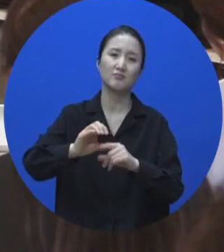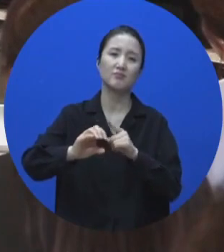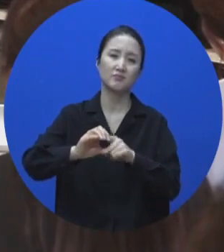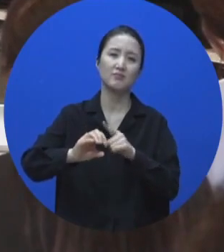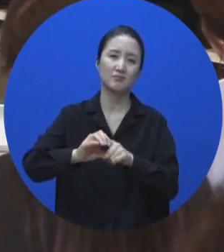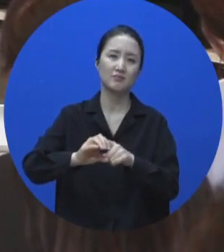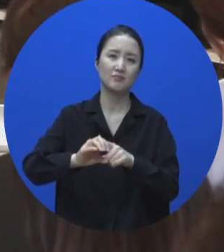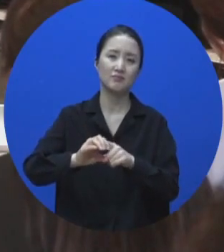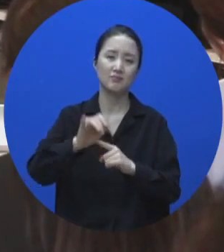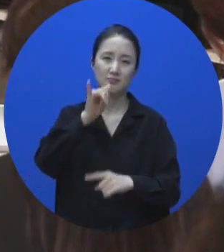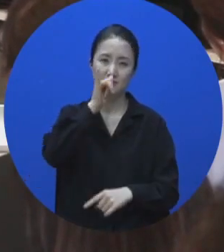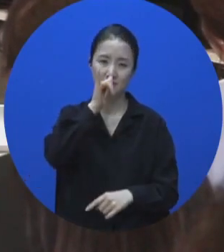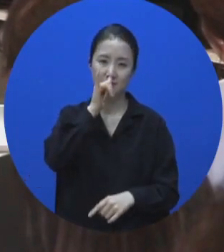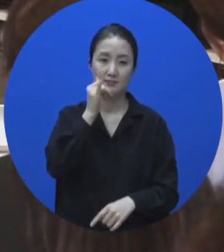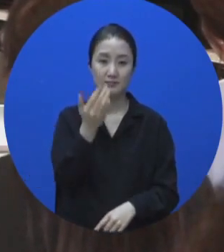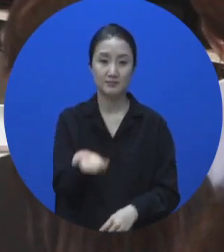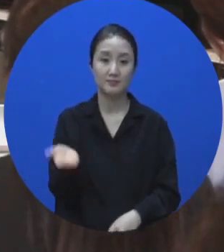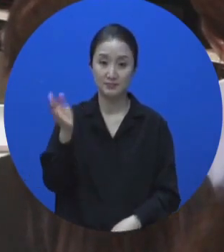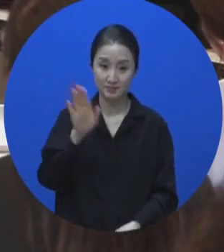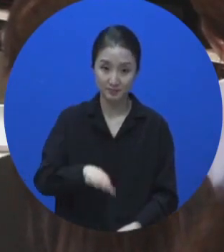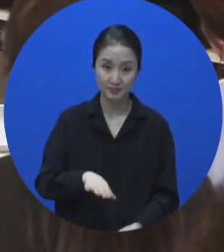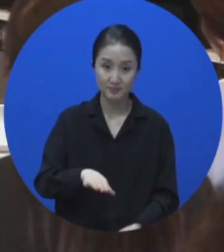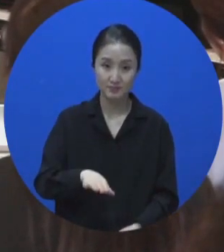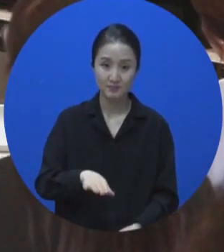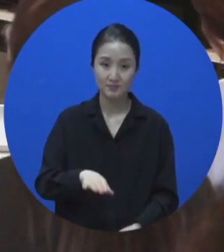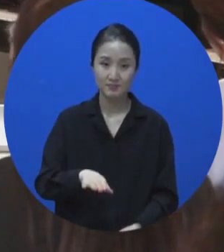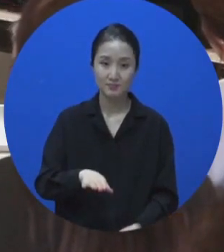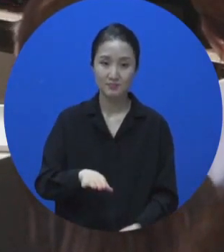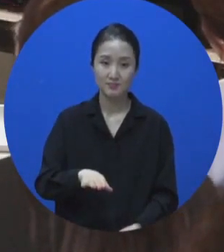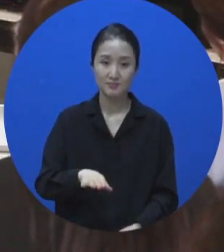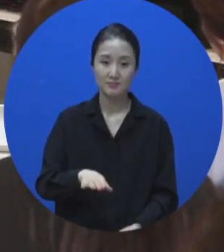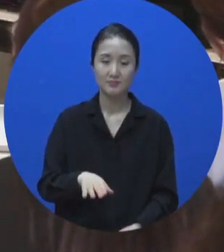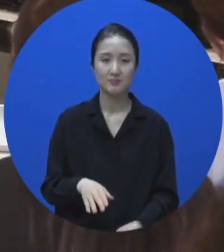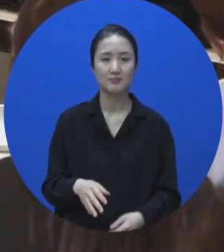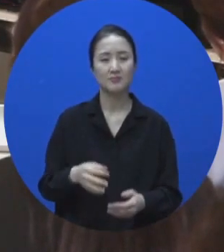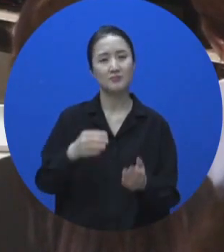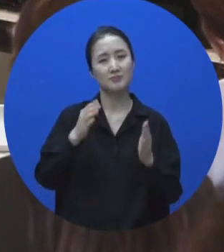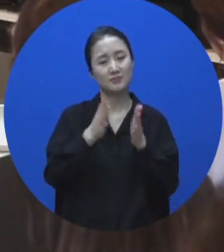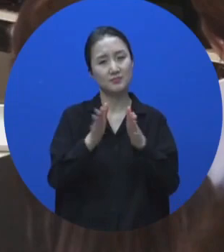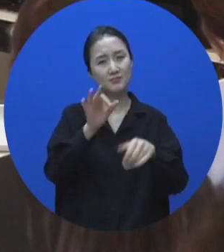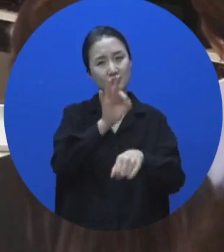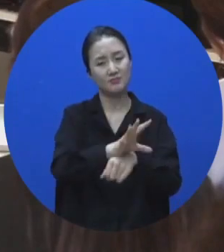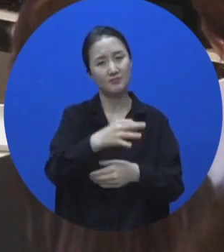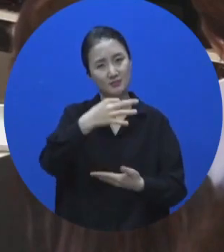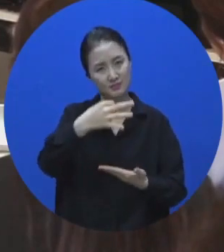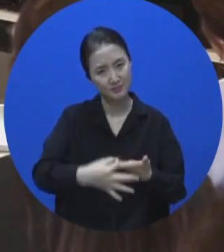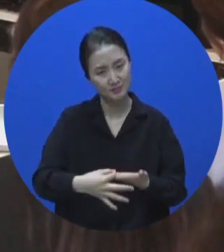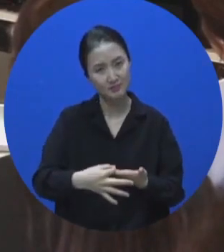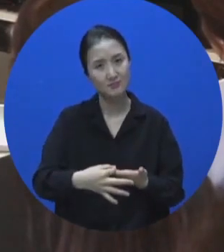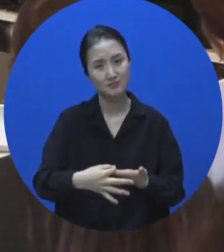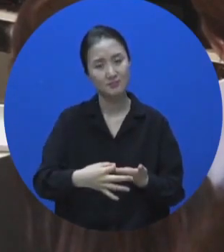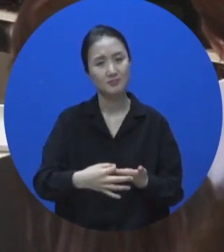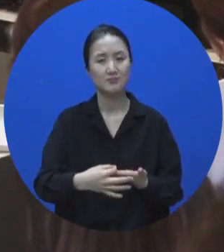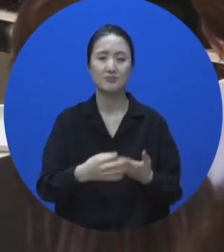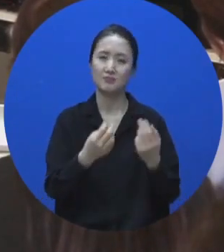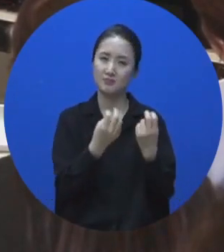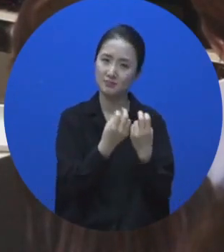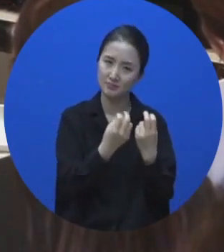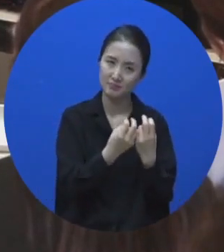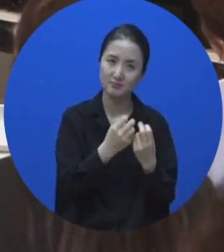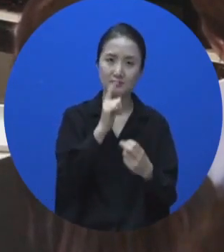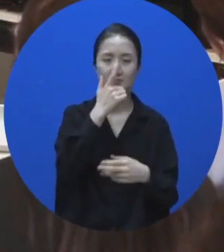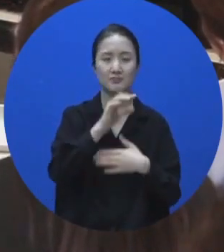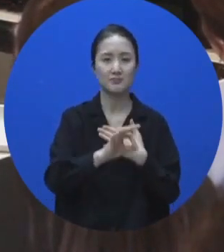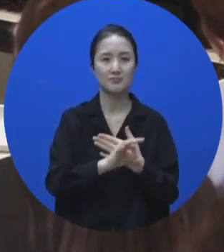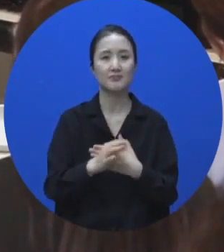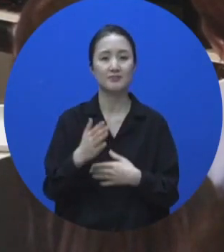내는 웃돈을 내는 프리미엄 이라는 걸 내게 됩니다 그렇지만 우리가 싸게 사는 방법도 있지만